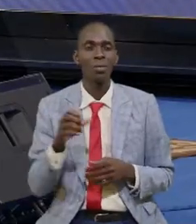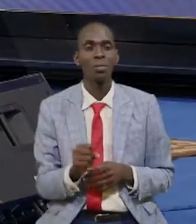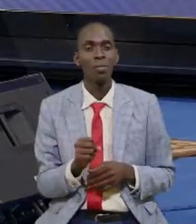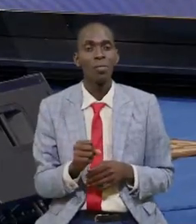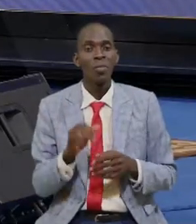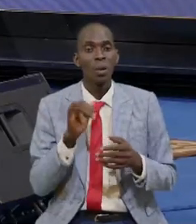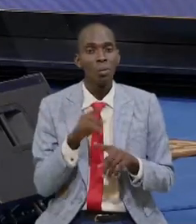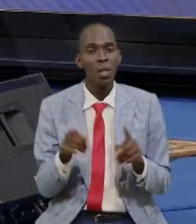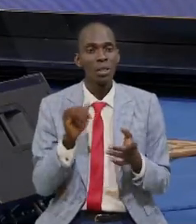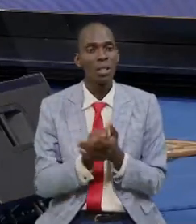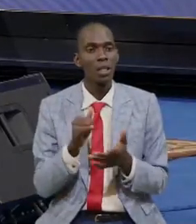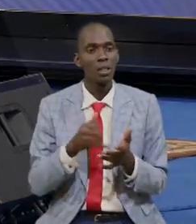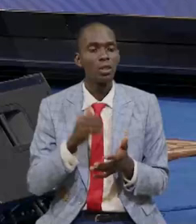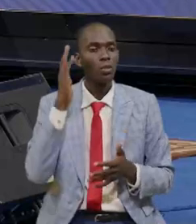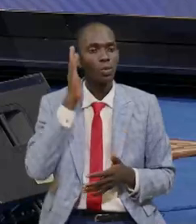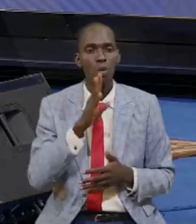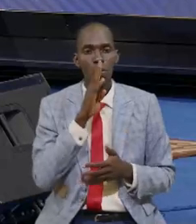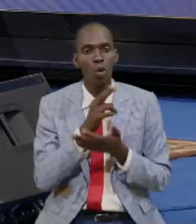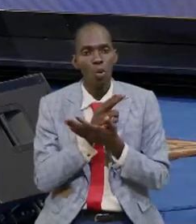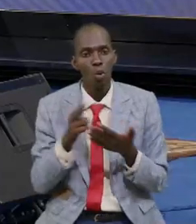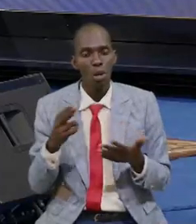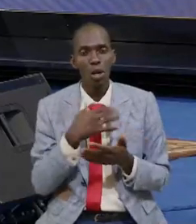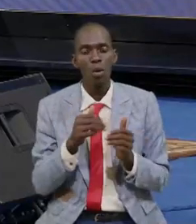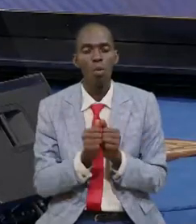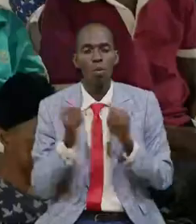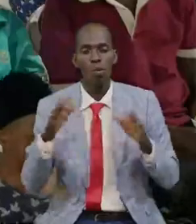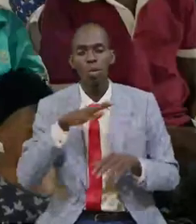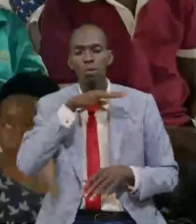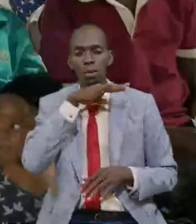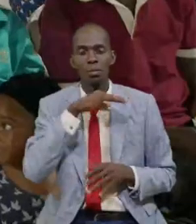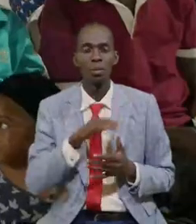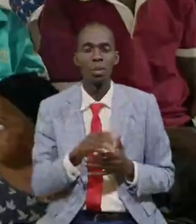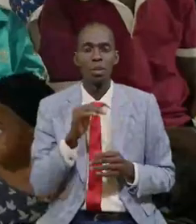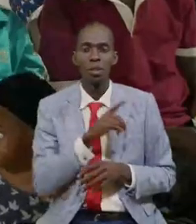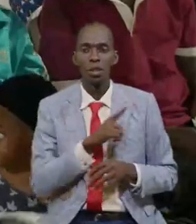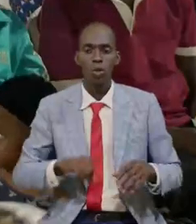semblable, mais sainte et irrépréhensible.